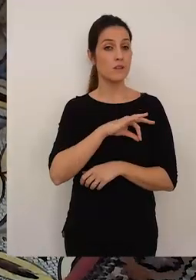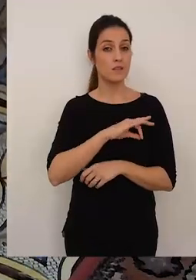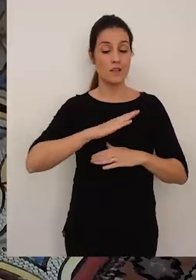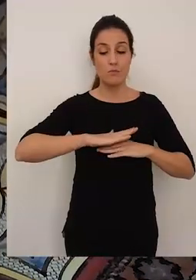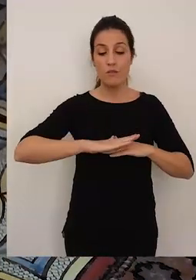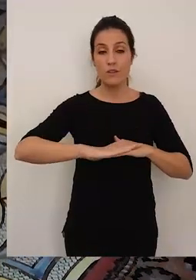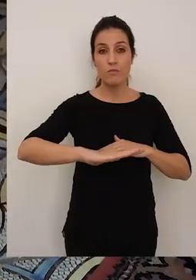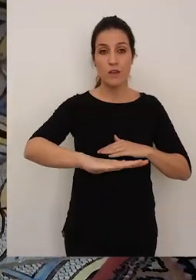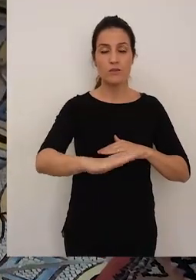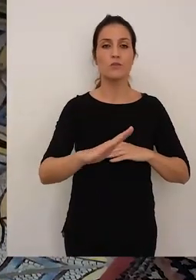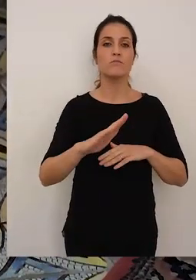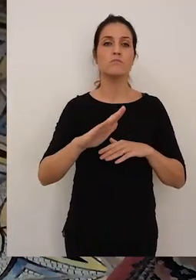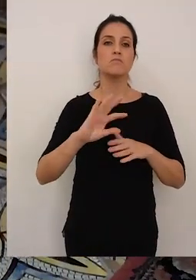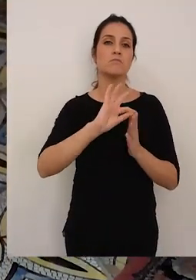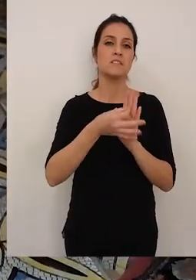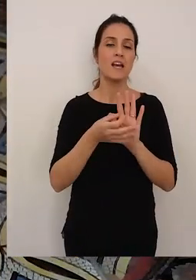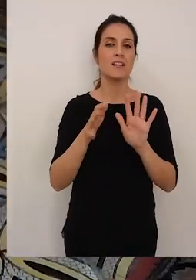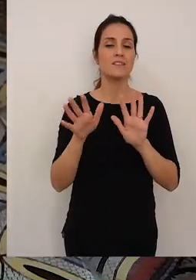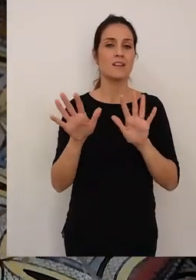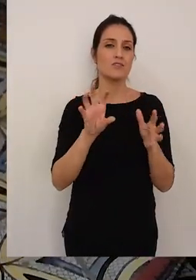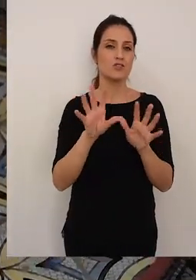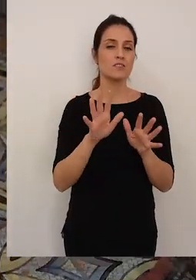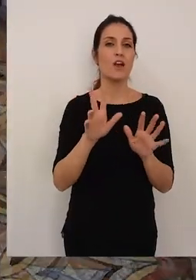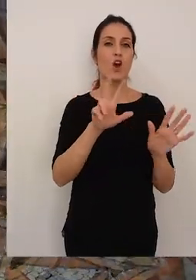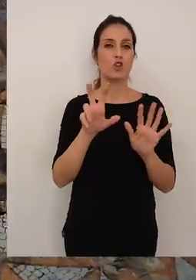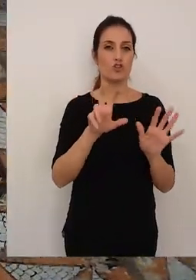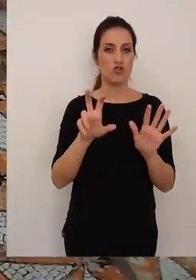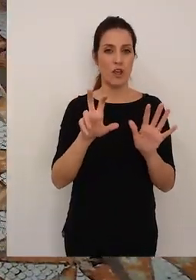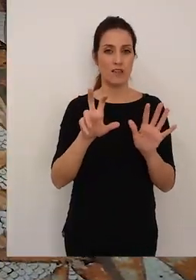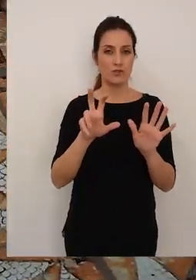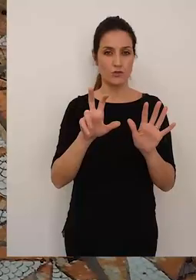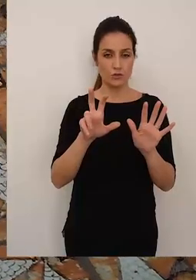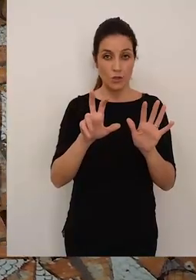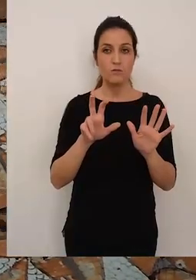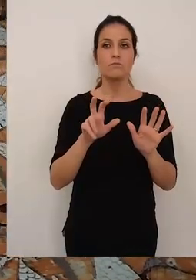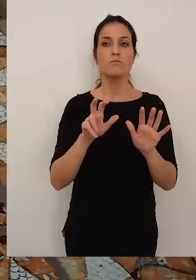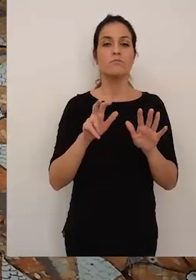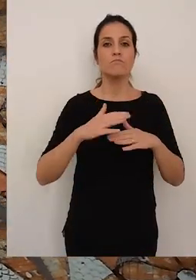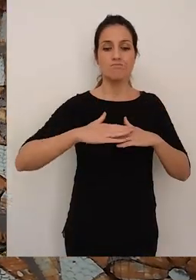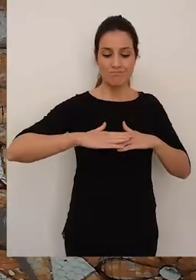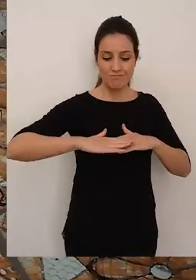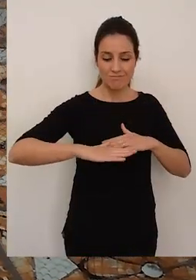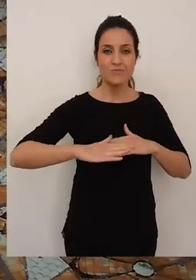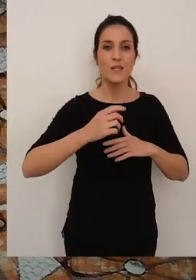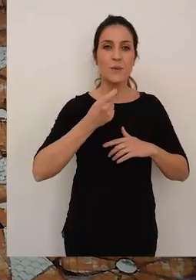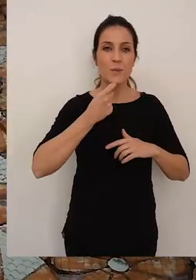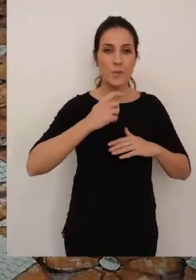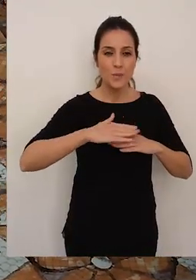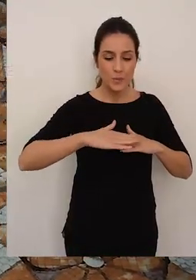Interessante la pavimentazione di metà Ottocento, realizzata in ceramica porosa di tipo stannifero, meglio conosciuta come